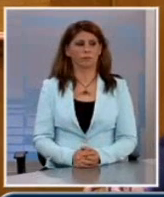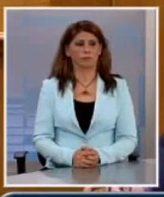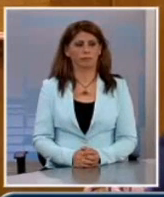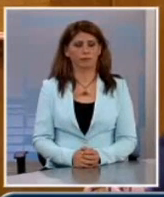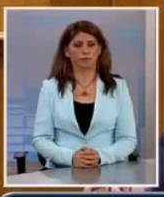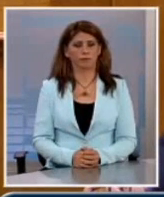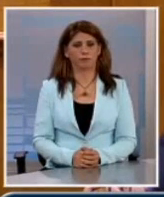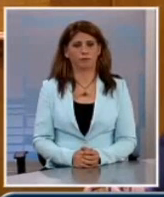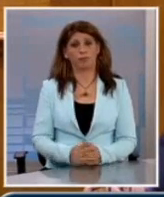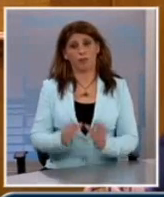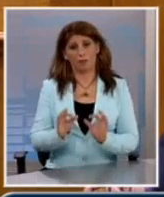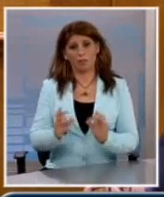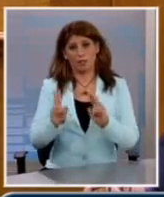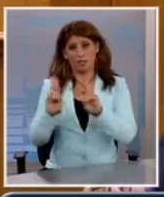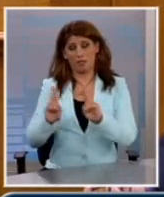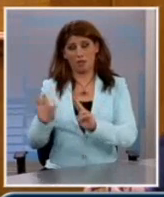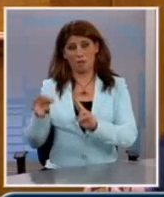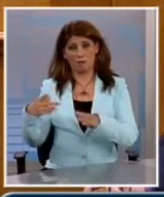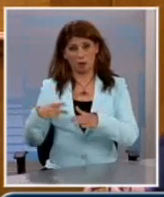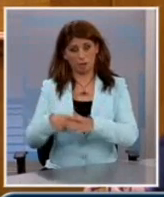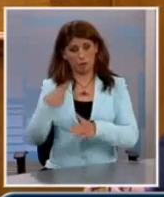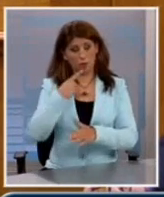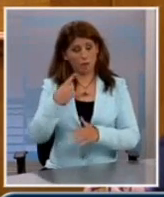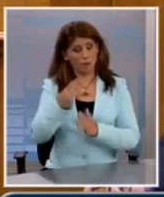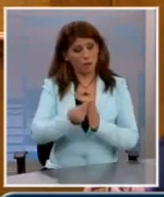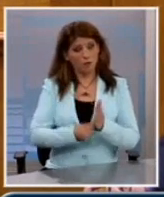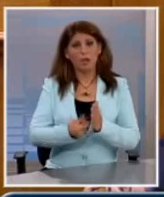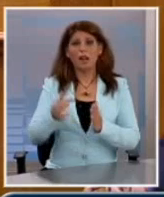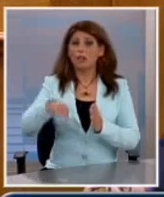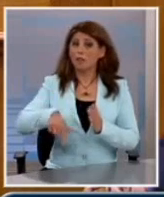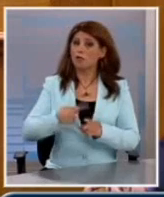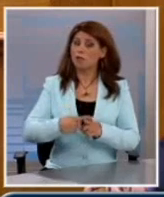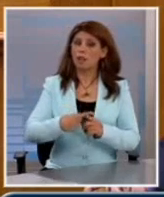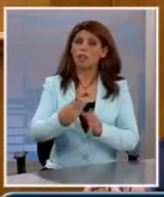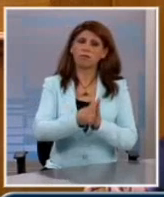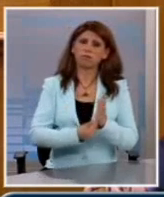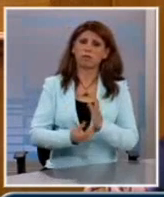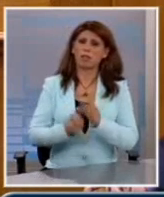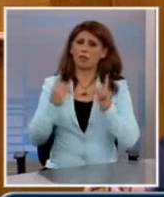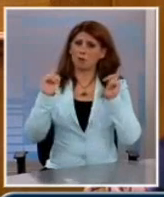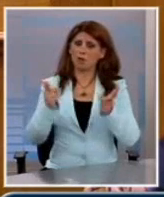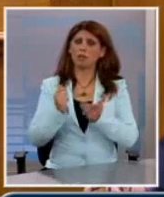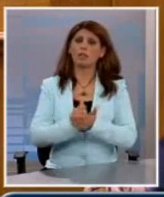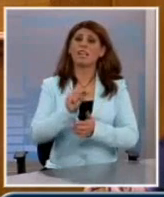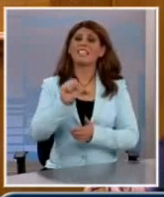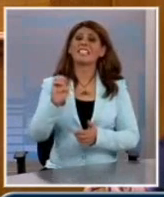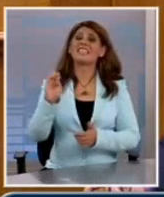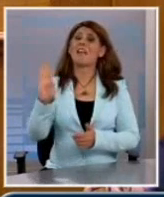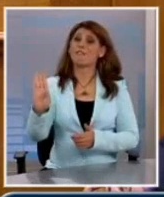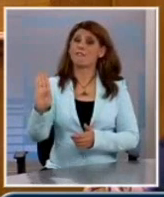τόσο φυσικά το Διεθνές Νομισματικό Ταμείο όσο όμως και εδώ στην Ελλάδα και η Νέα Δημοκρατία και ο ΣΕΒ.